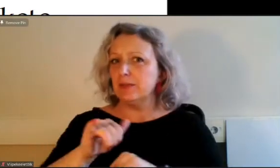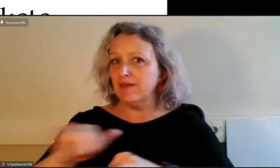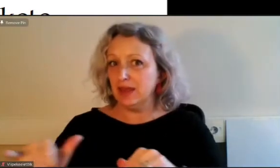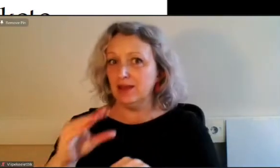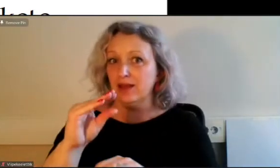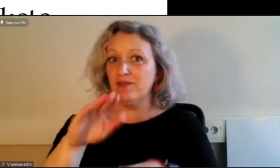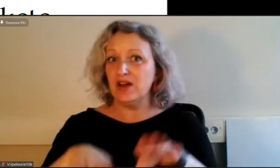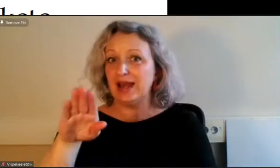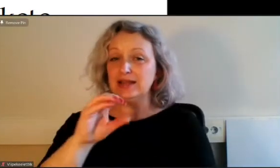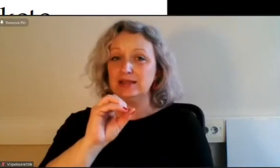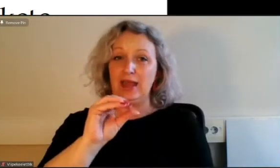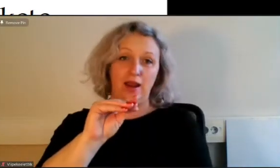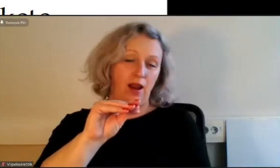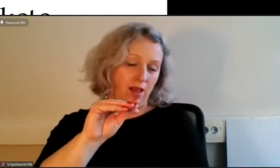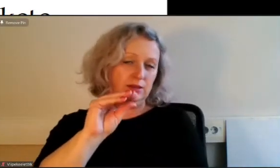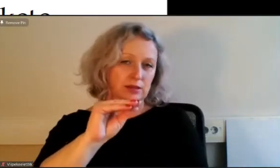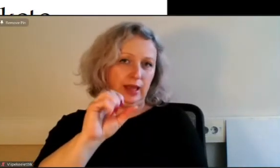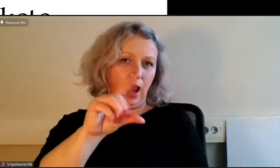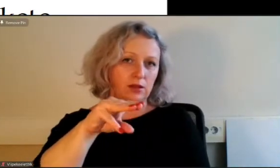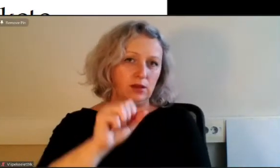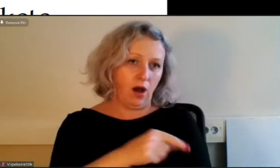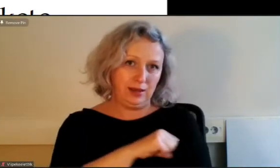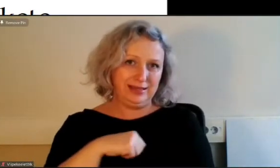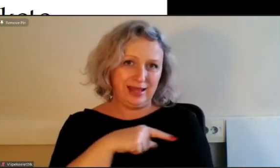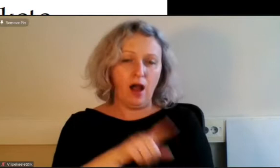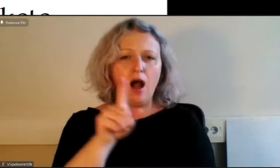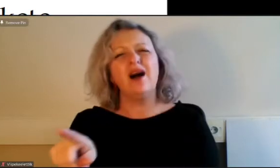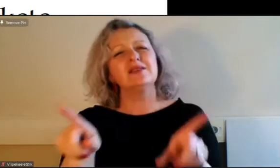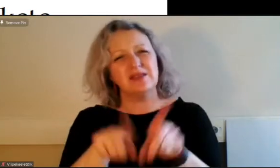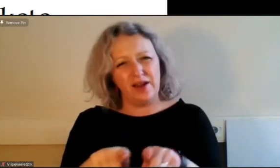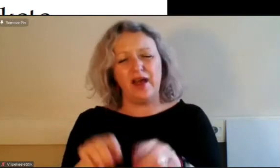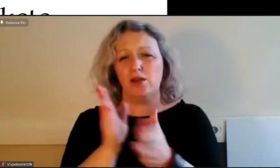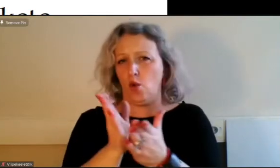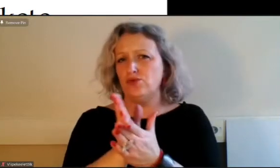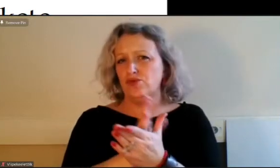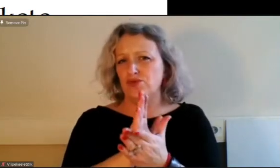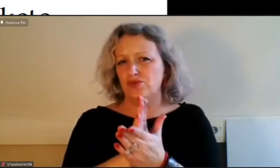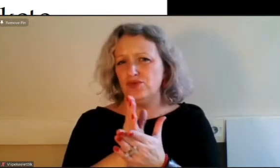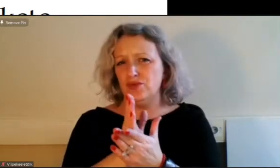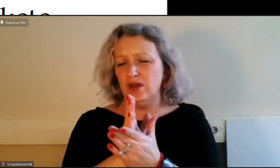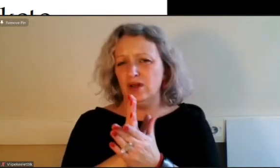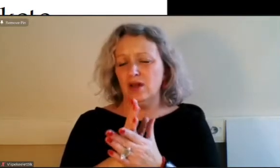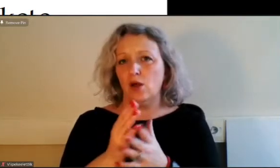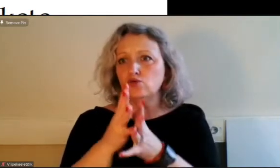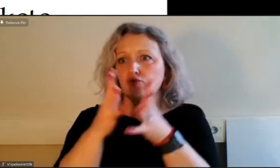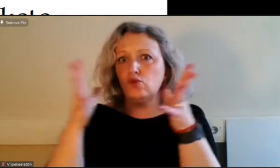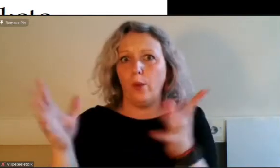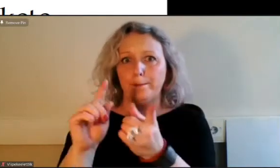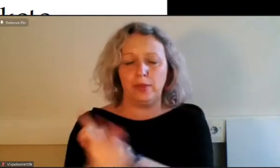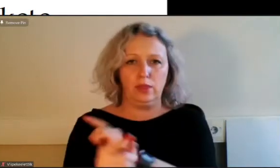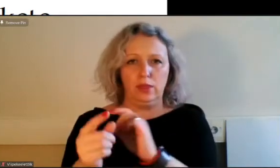aasta jooksul ei ole ühtegi uut hirmsat varianti tekkinud. Jah, räägitakse delta variandi uuest